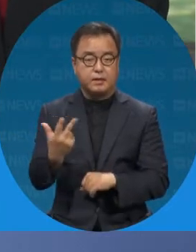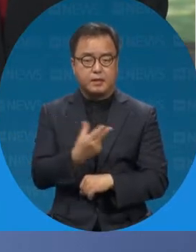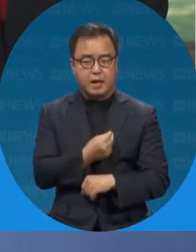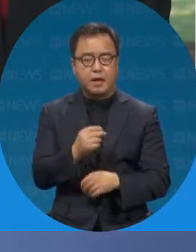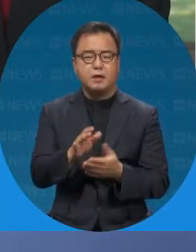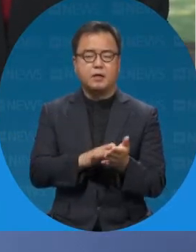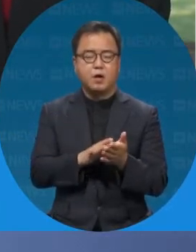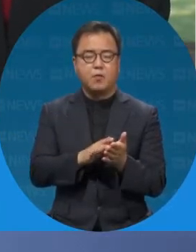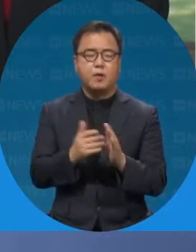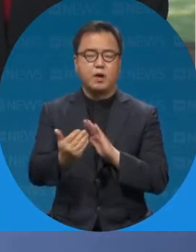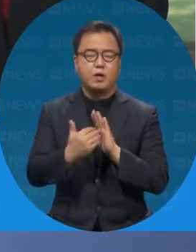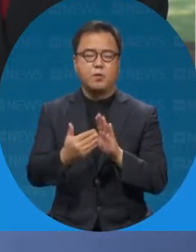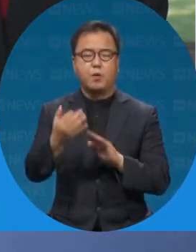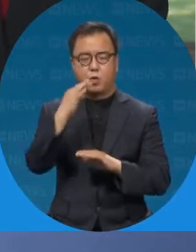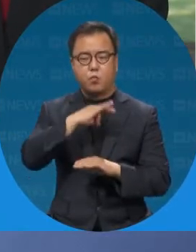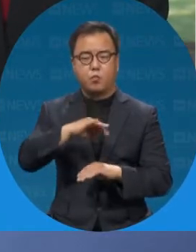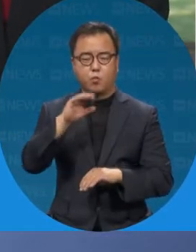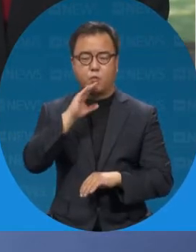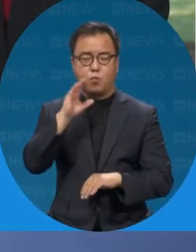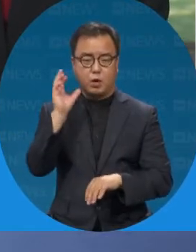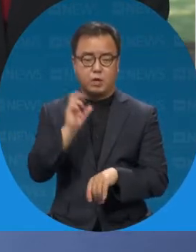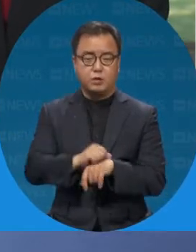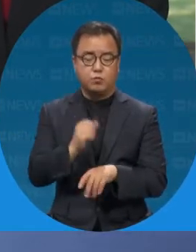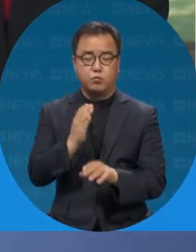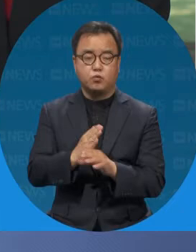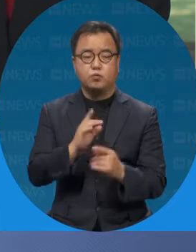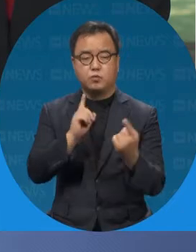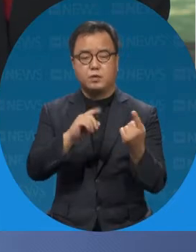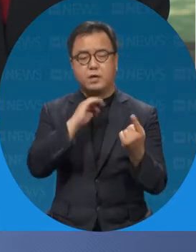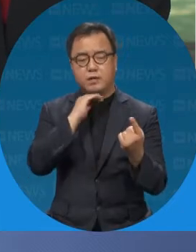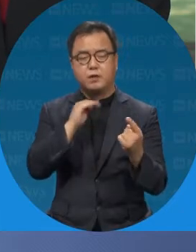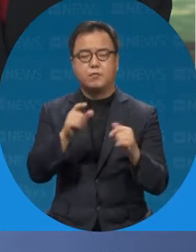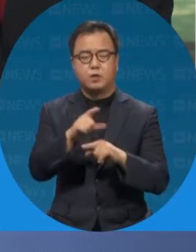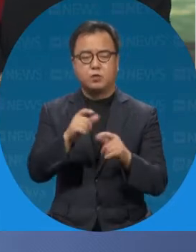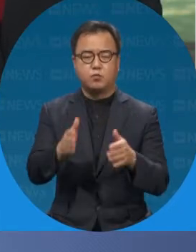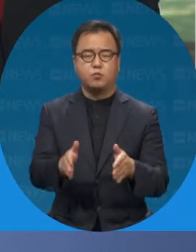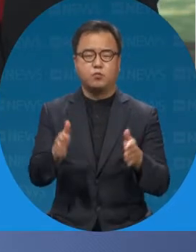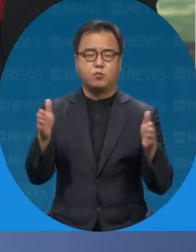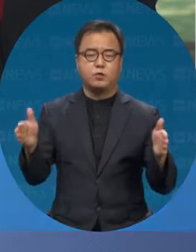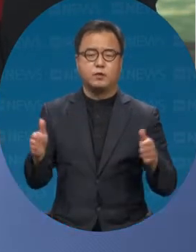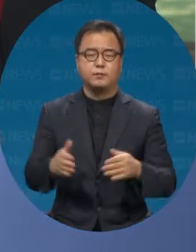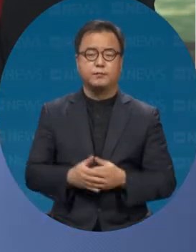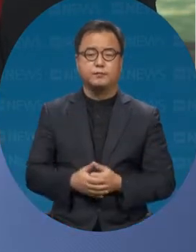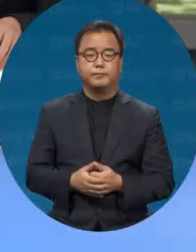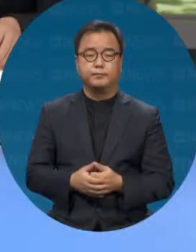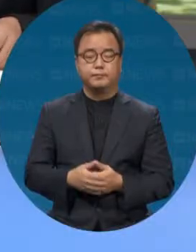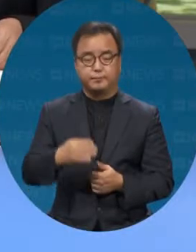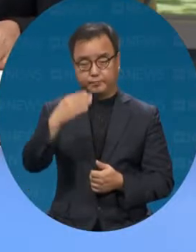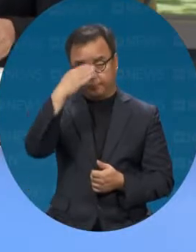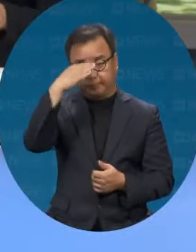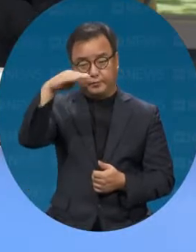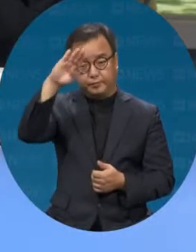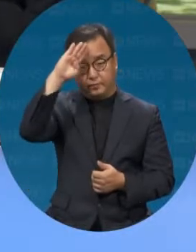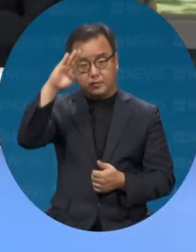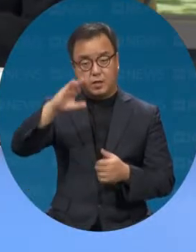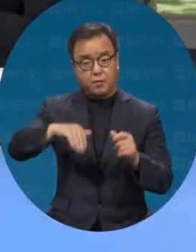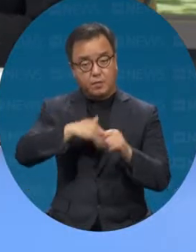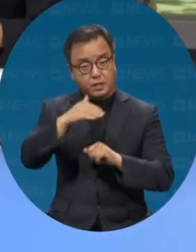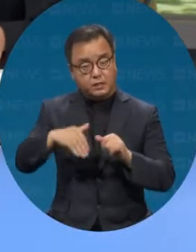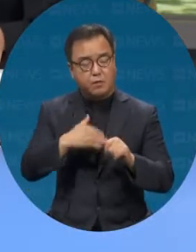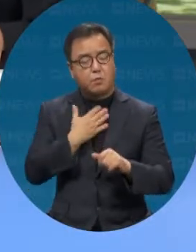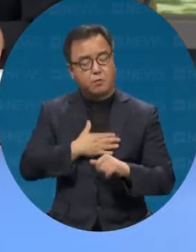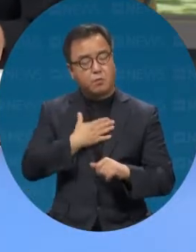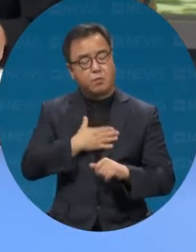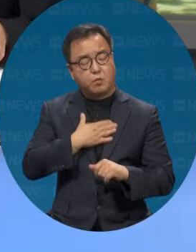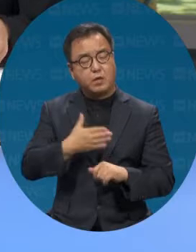효과가 높다는 것을 확인하면서 곧바로 대상 연령을 확대한 것으로 해석되고 있습니다. 네, 뭐 쿠바의 상황까지는 이해가 되긴